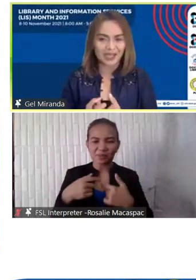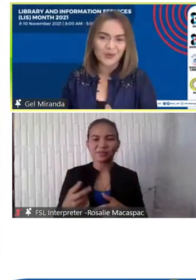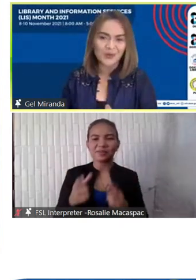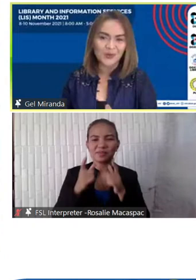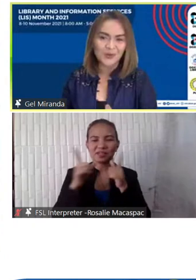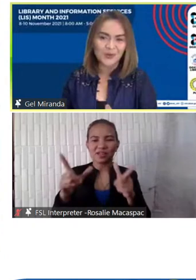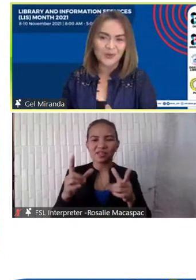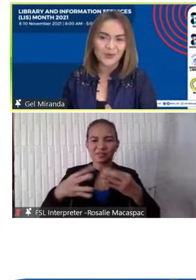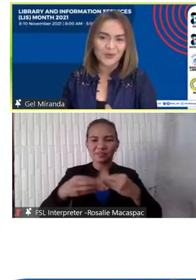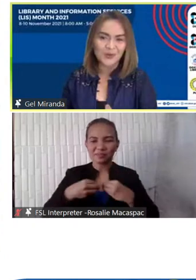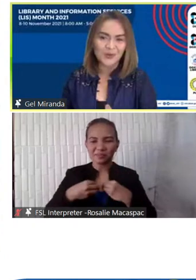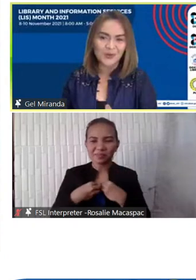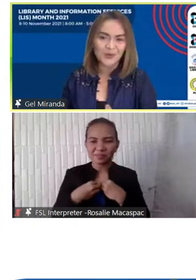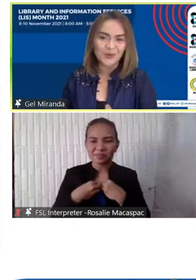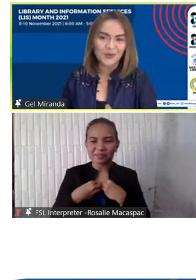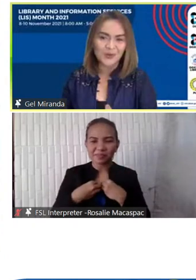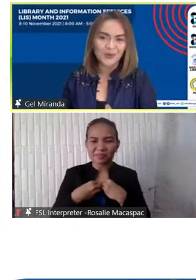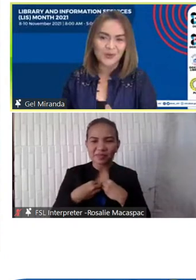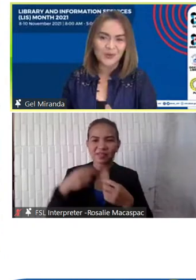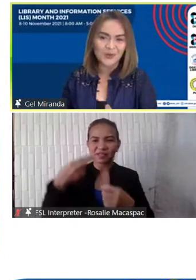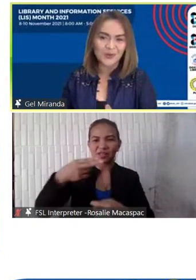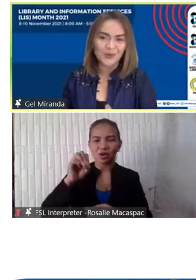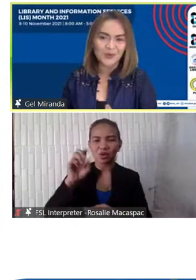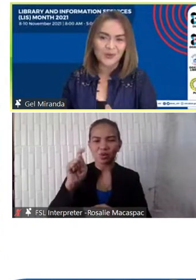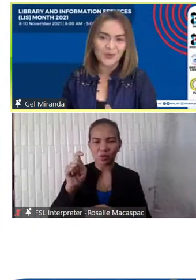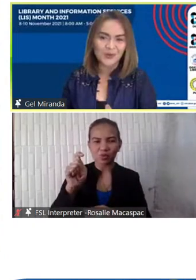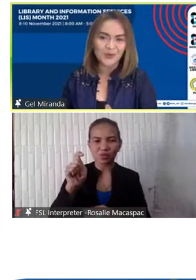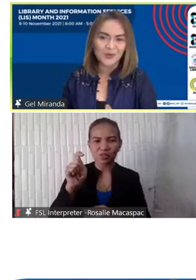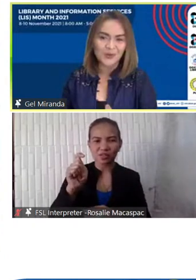main host ng ating